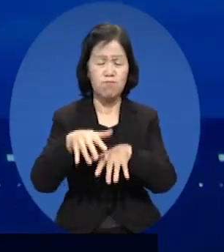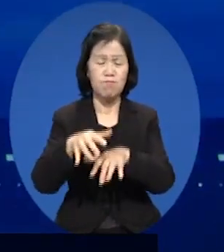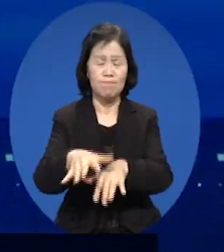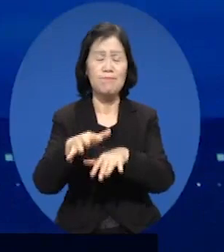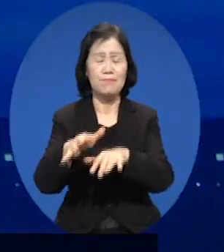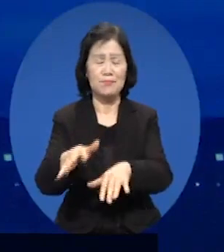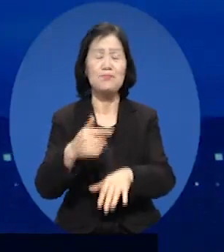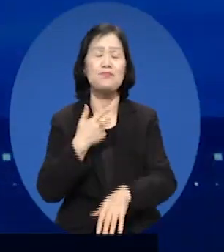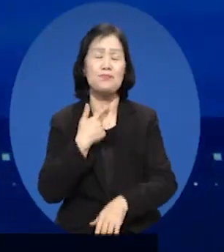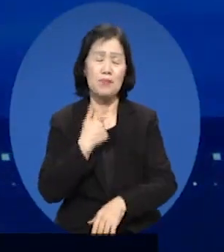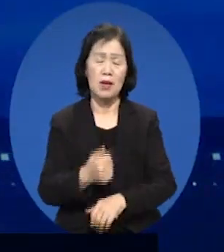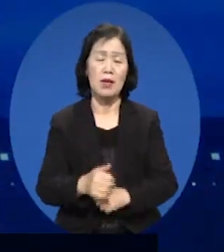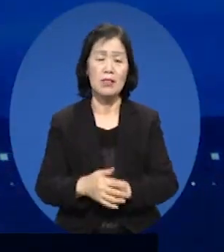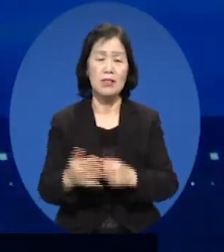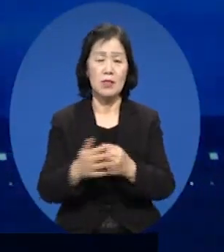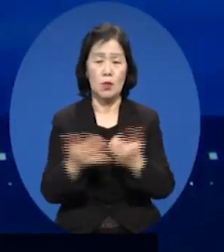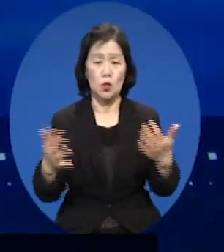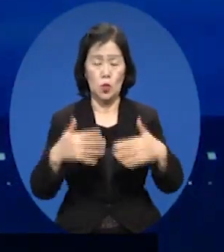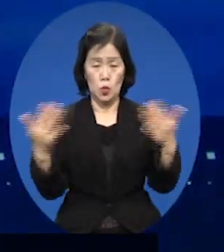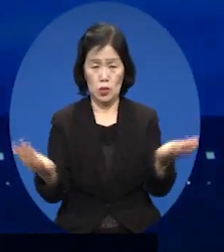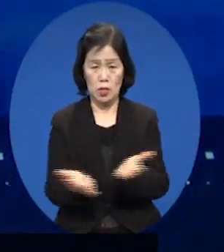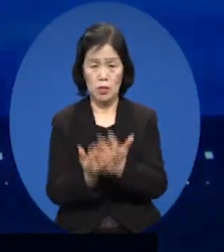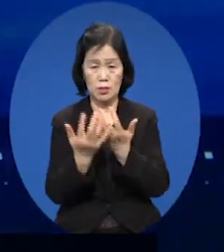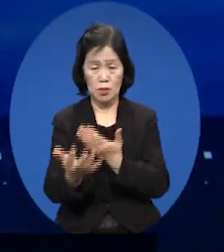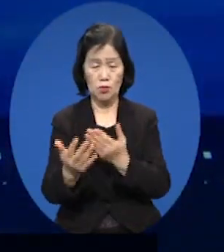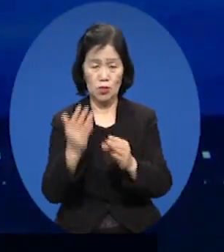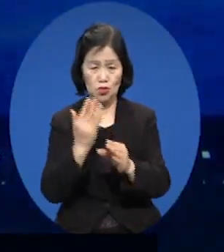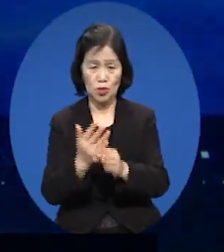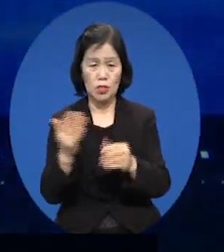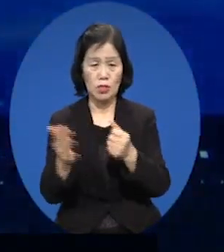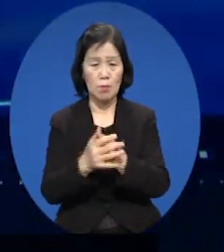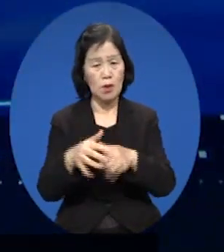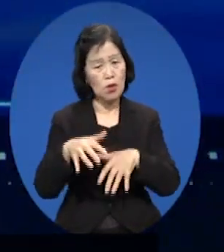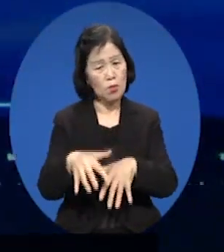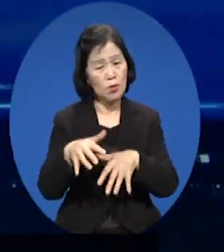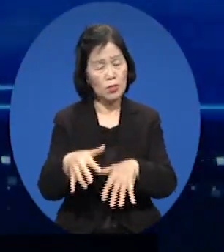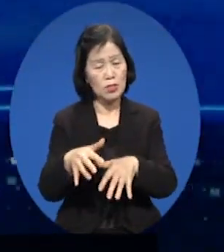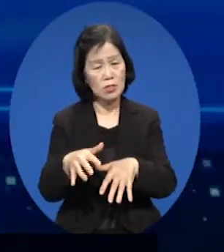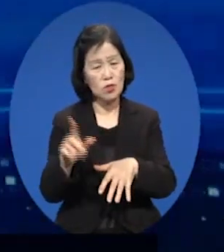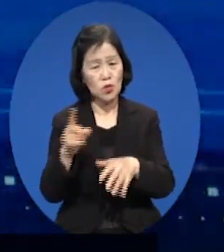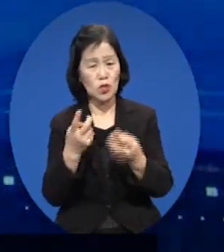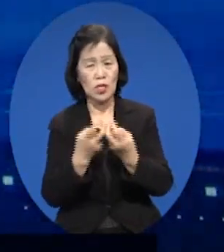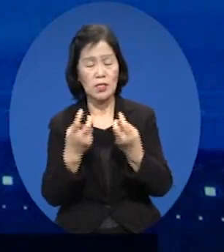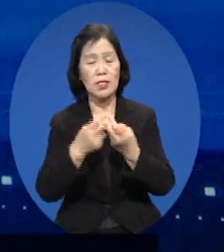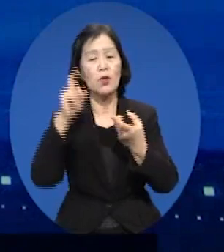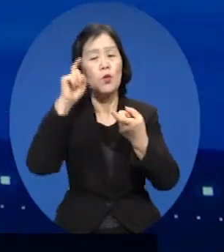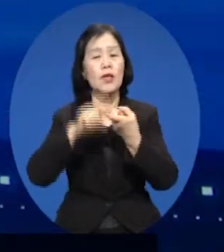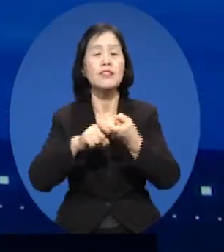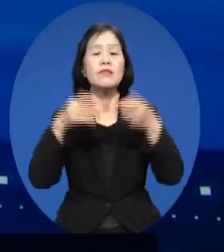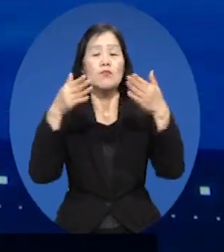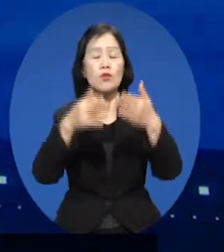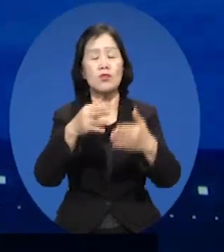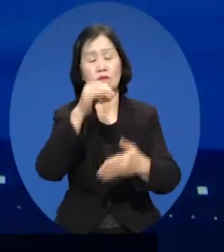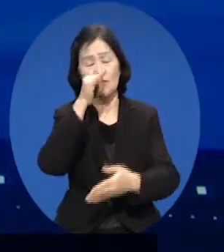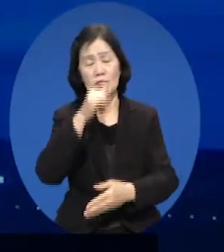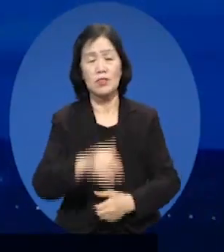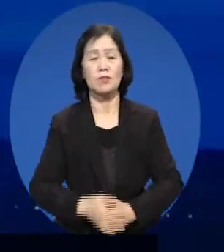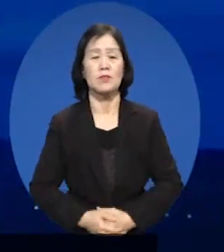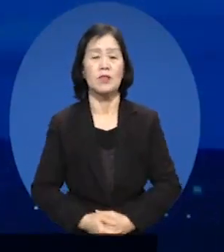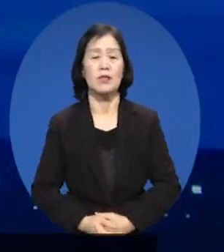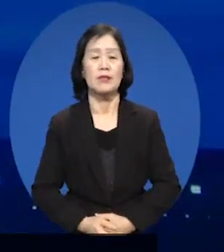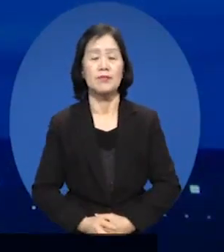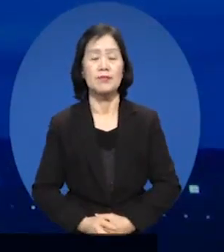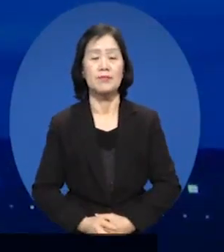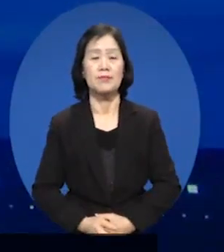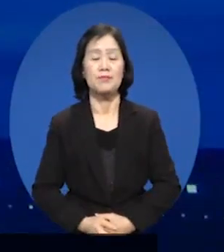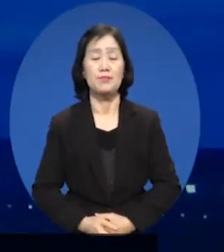하곤 하는데 이 노동당 대회가 열리고 있는 만큼 열병식 어떻게 진행될 지 가 상당히 관심입니다 그런 가운데 이런 보도가 하나